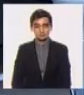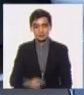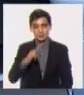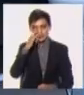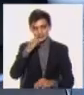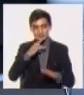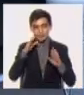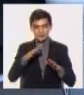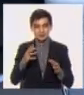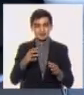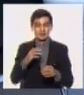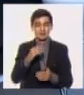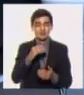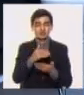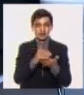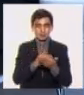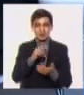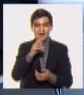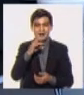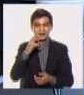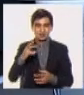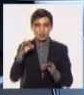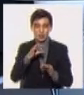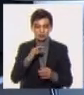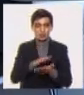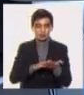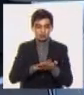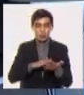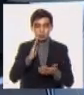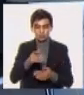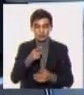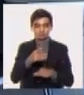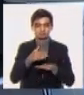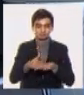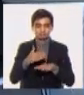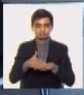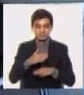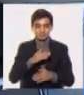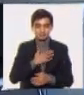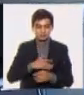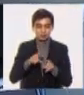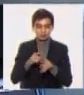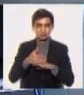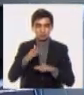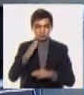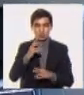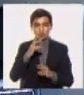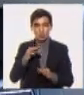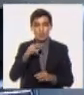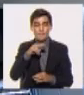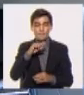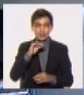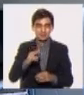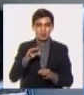В Казахстане сохраняется режим карантина. Ограничительные меры будут снимать постепенно, и это зависит от эпидситуации в